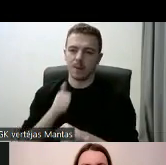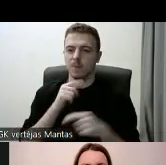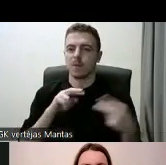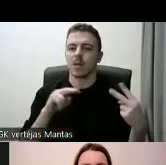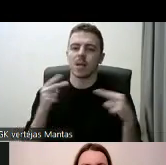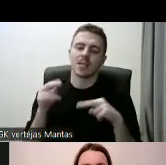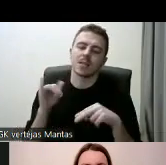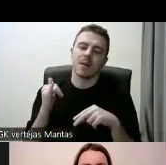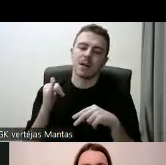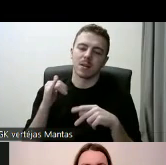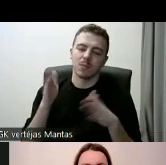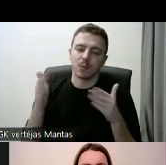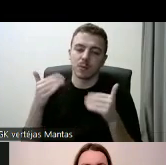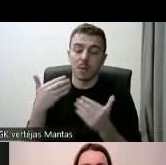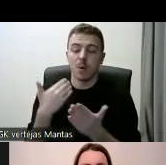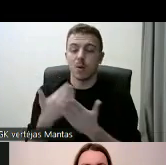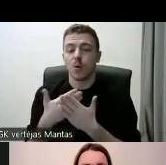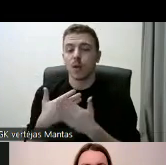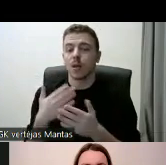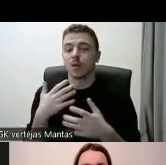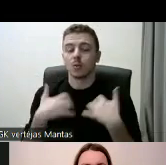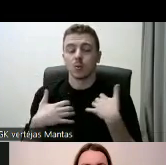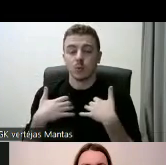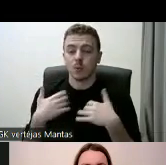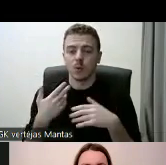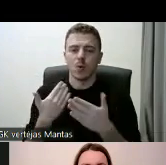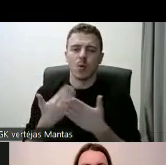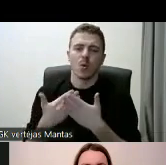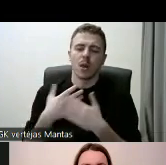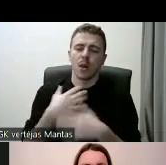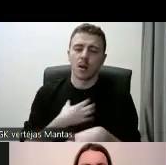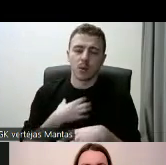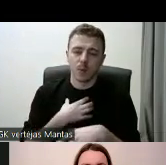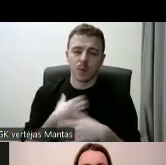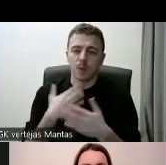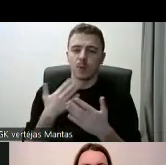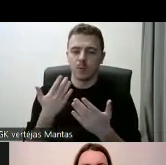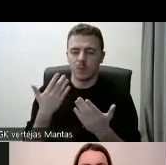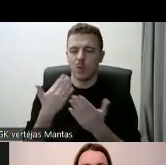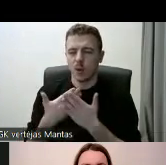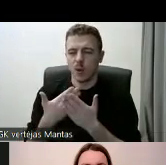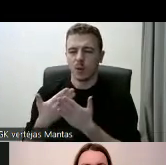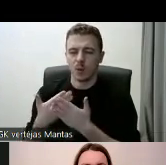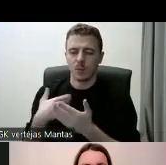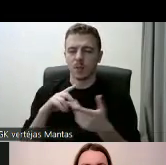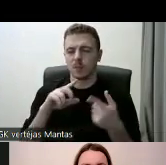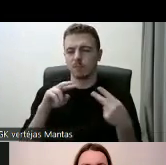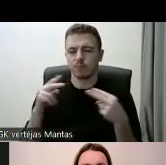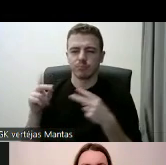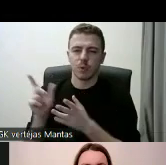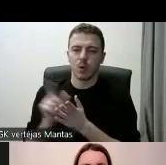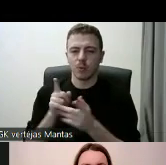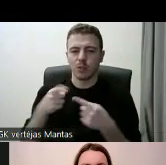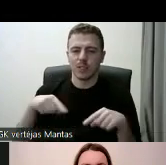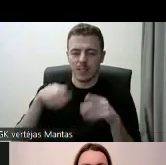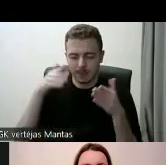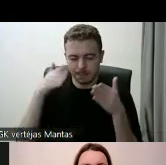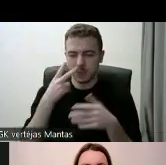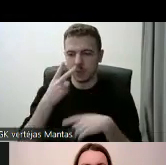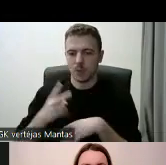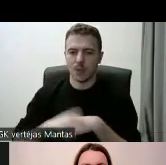vertinimo sistemas. Kodėl skubu? Kodėl aktualu? Kodėl mes turime viską investuoti į šitą sritį. Ir kai